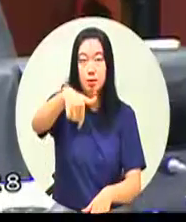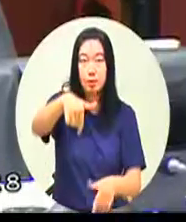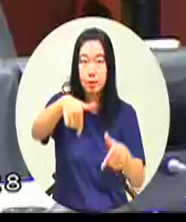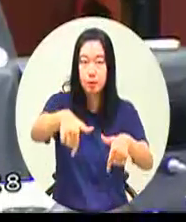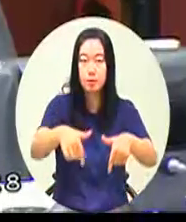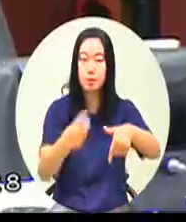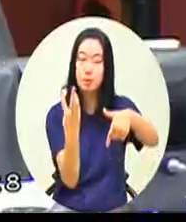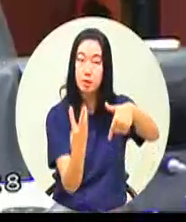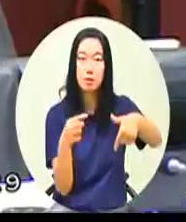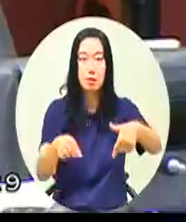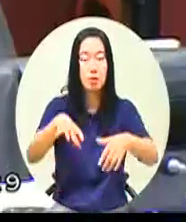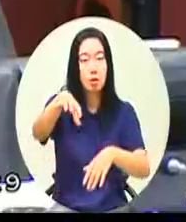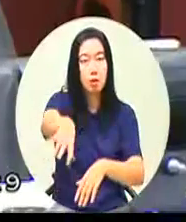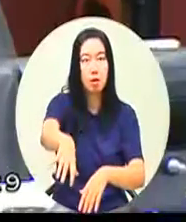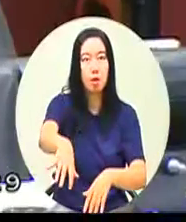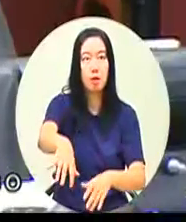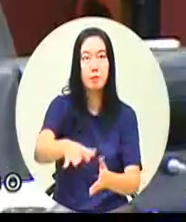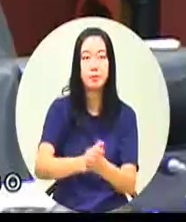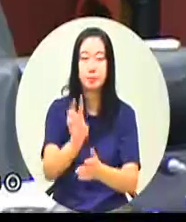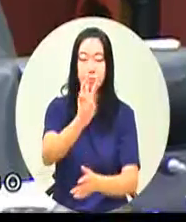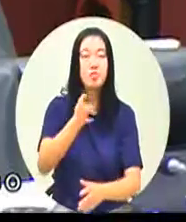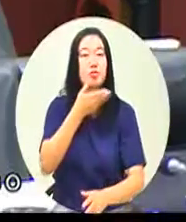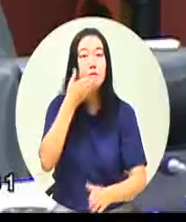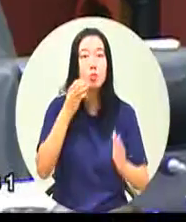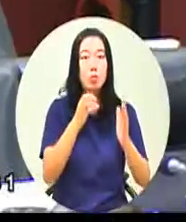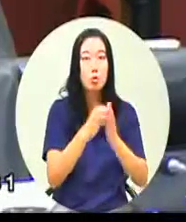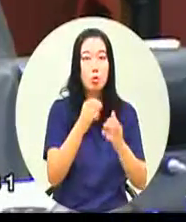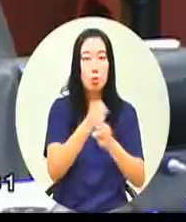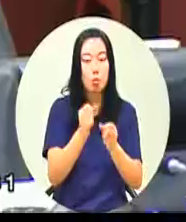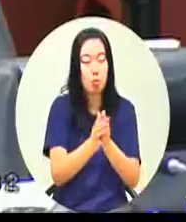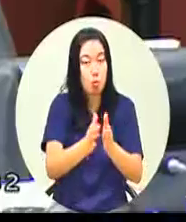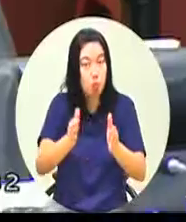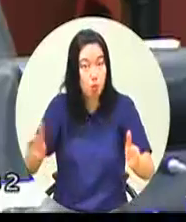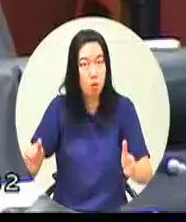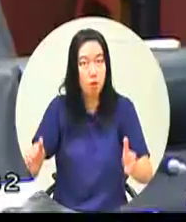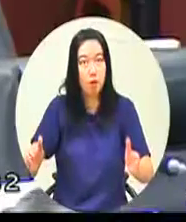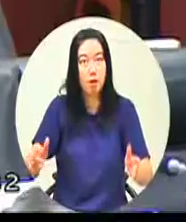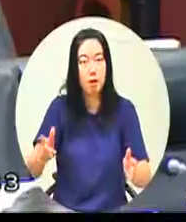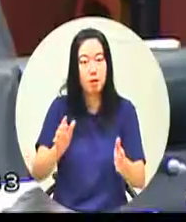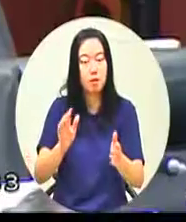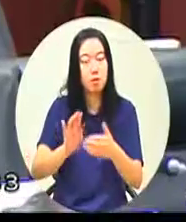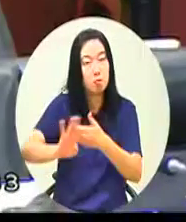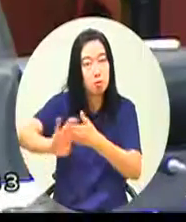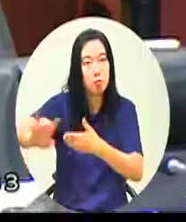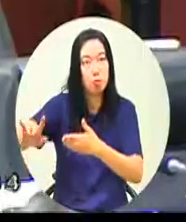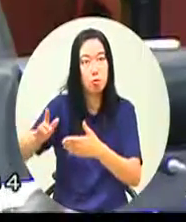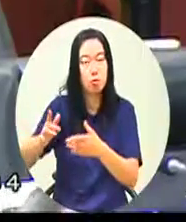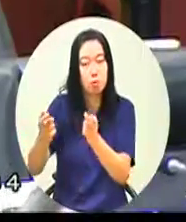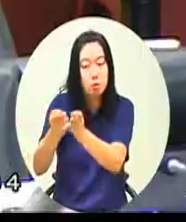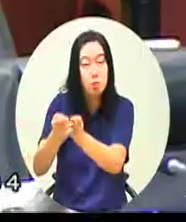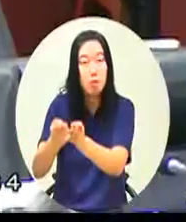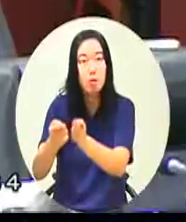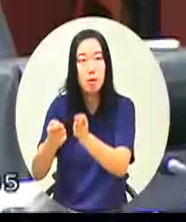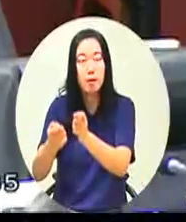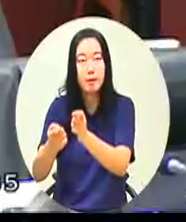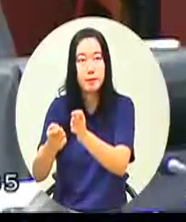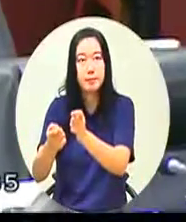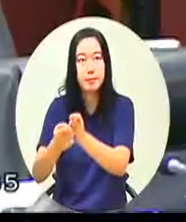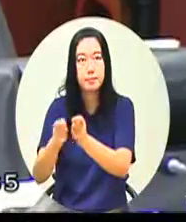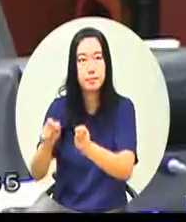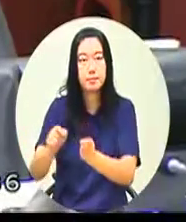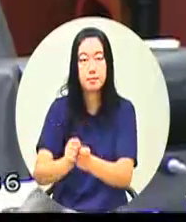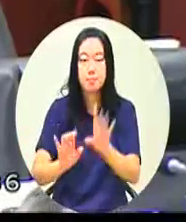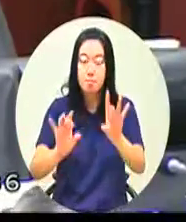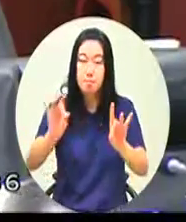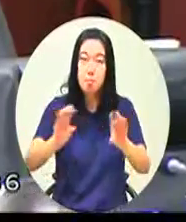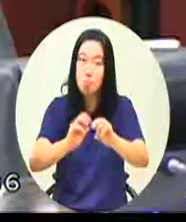有做水利局有做一段400公尺的纳管嘛，其他就是靠一个咱的湿地公